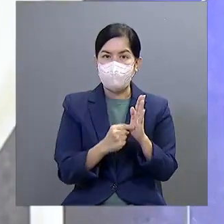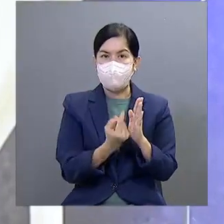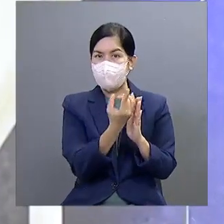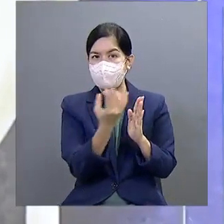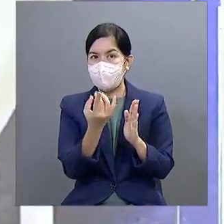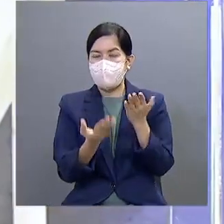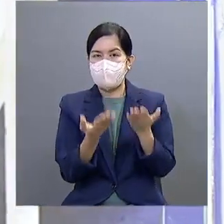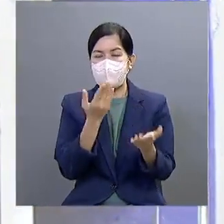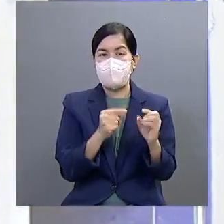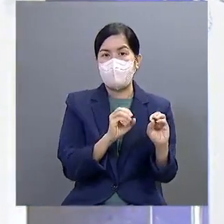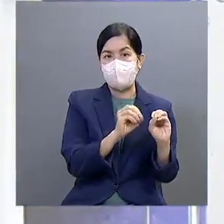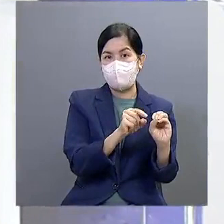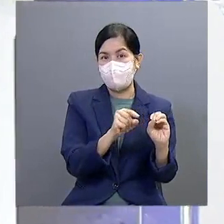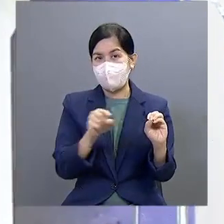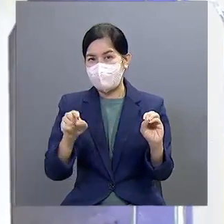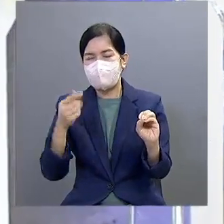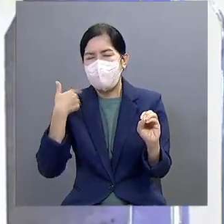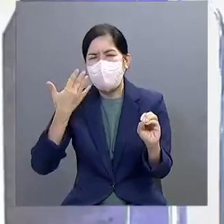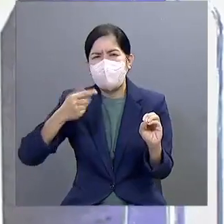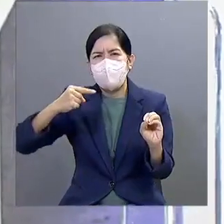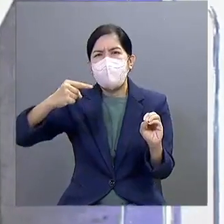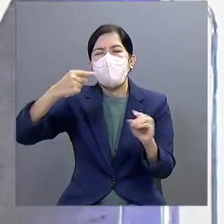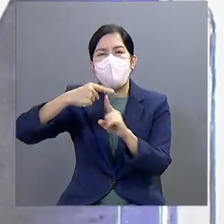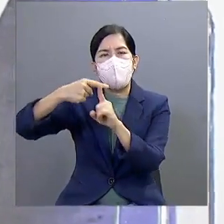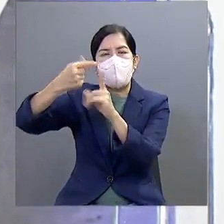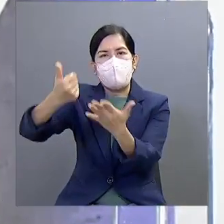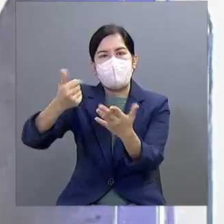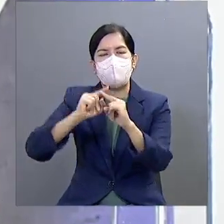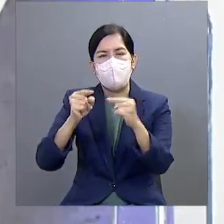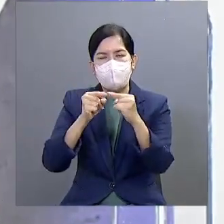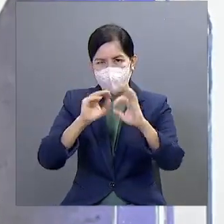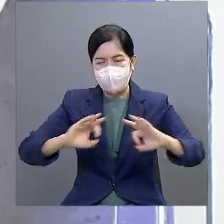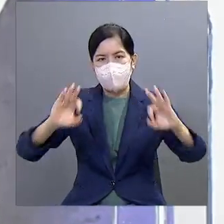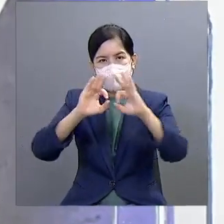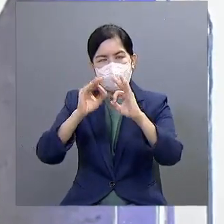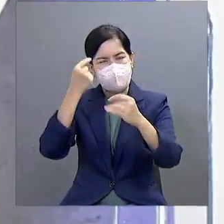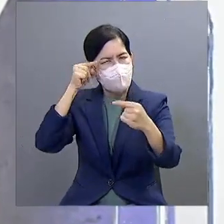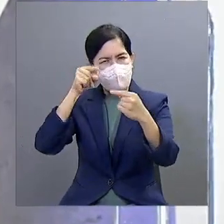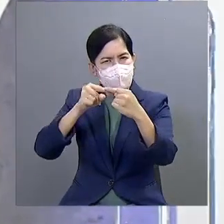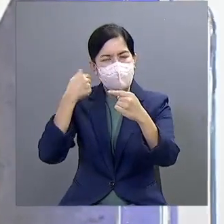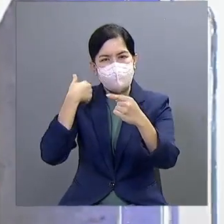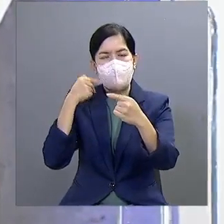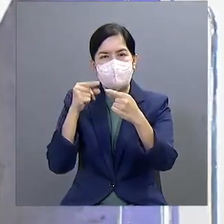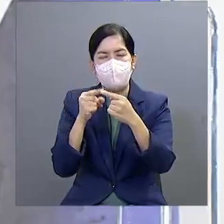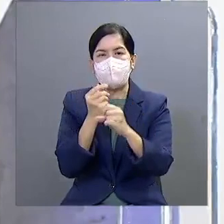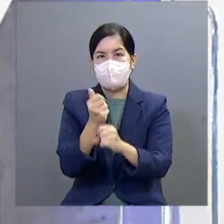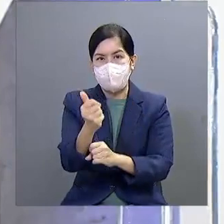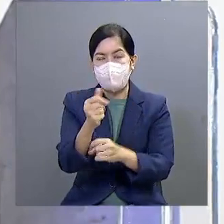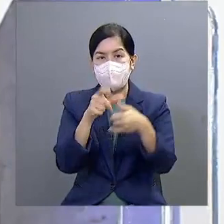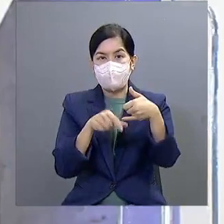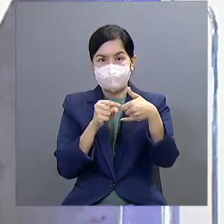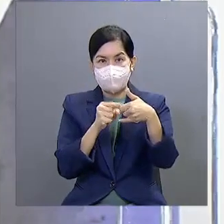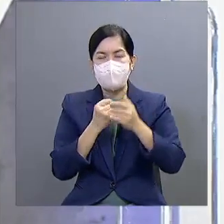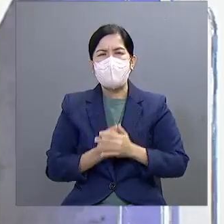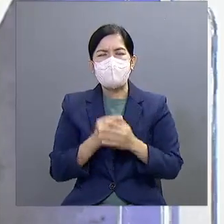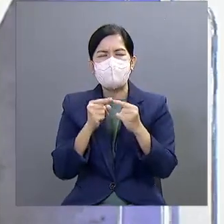างคนจะเริ่มจากติดลบนะแต่เราถึงเป้าหมายร้อยล้านได้เหมือนที่ป้าแว่นทำนะและที่ป้าแว่นทำเนี่ยคือไม่ได้ทำเฉพาะตัวเองนะเมื่อกี้ฟังดูเห็นไห